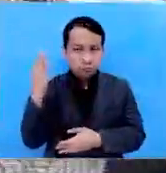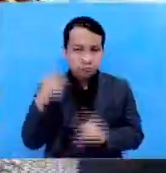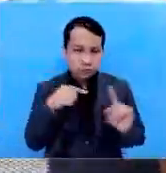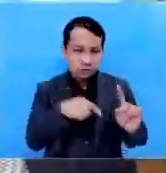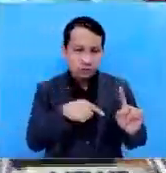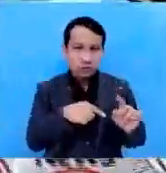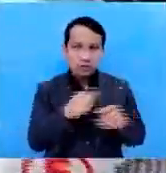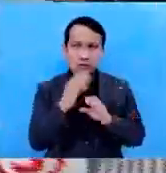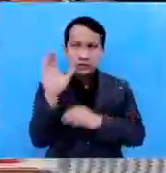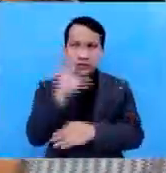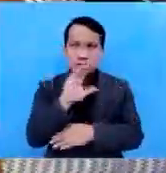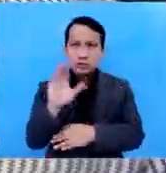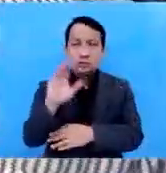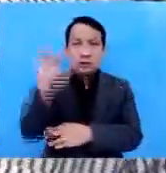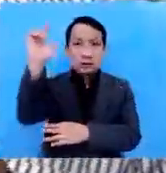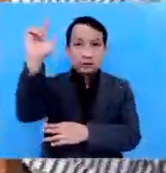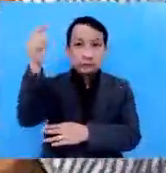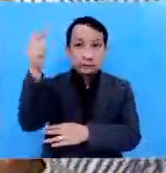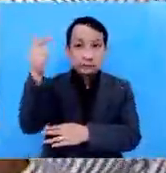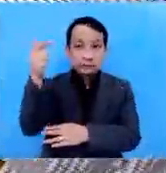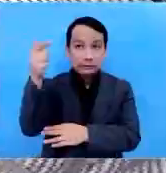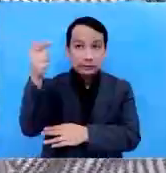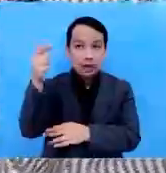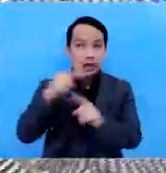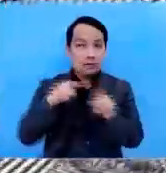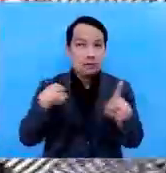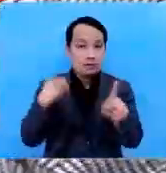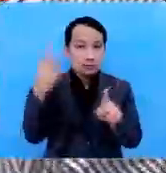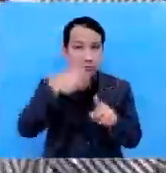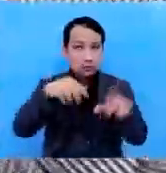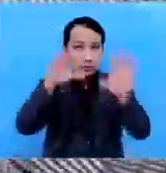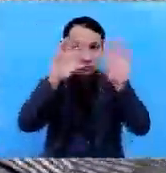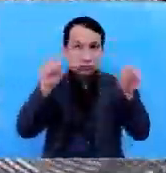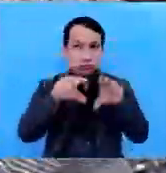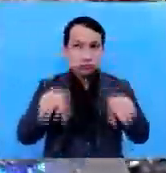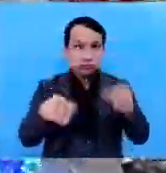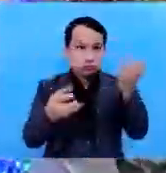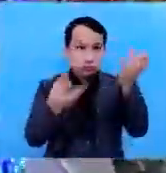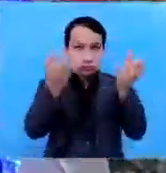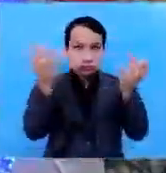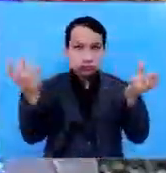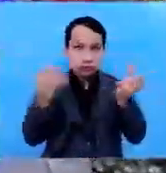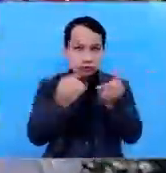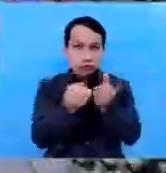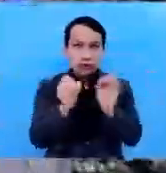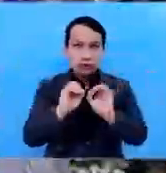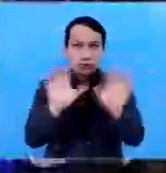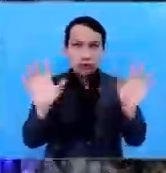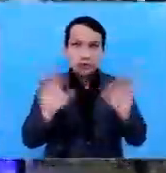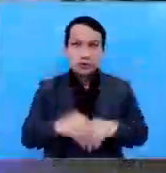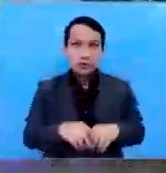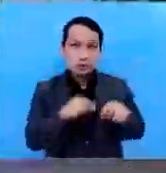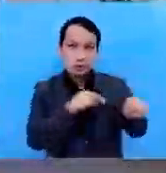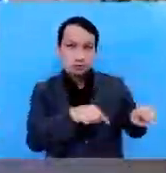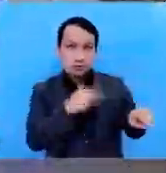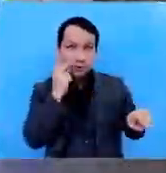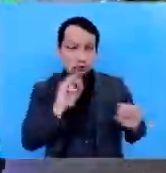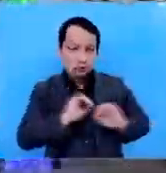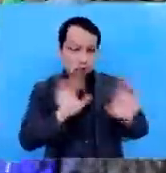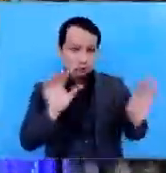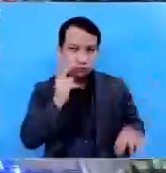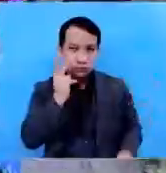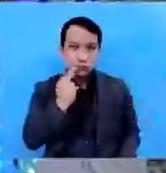dito na green man yung kulay niya. Pero yung kanyang Christmas balls ay may ilaw na sa loob. At meron tayong nakita na kakaiba